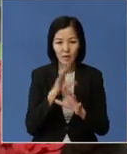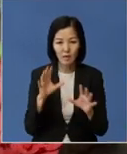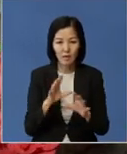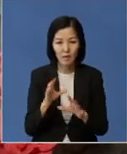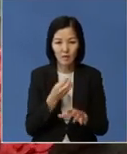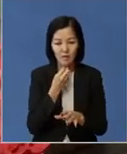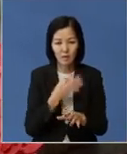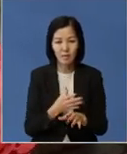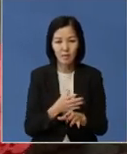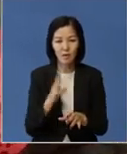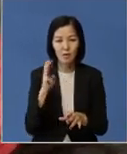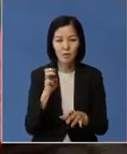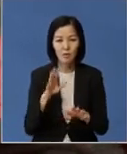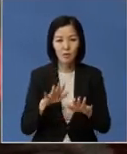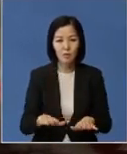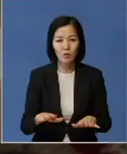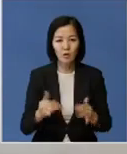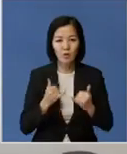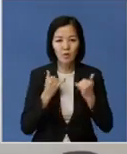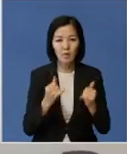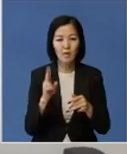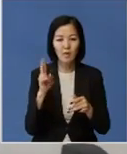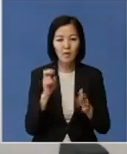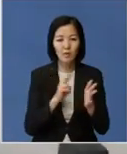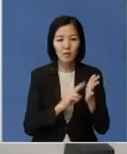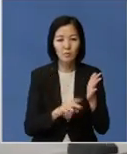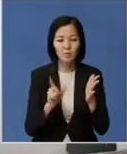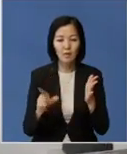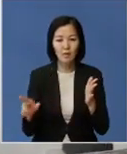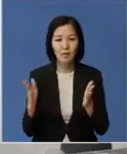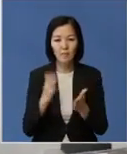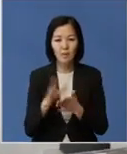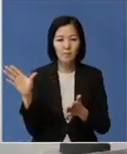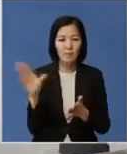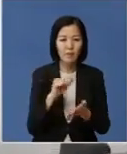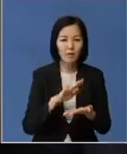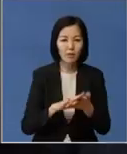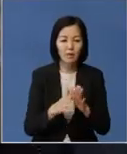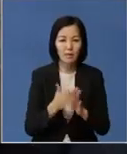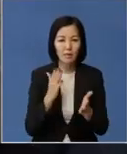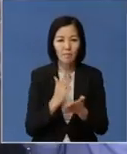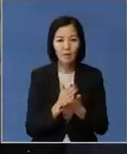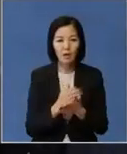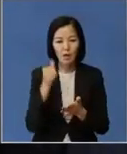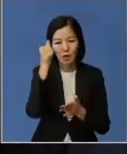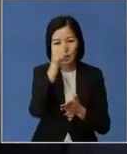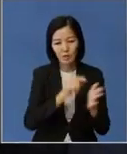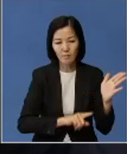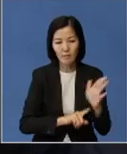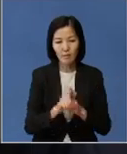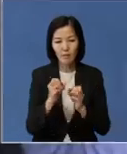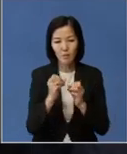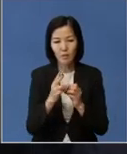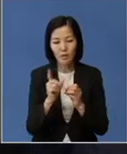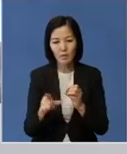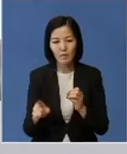Жалпы мекеме 300 орынға арналған, 270 адам бағымда. Мұнда бар жағдай жасалған. Бір қуантарлығы, биыл жыл басынан бері 12